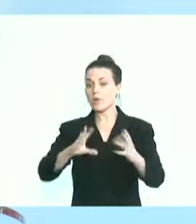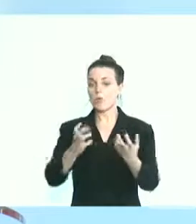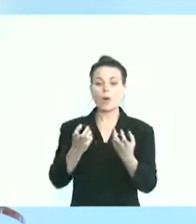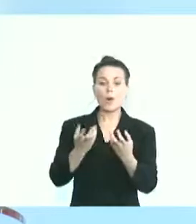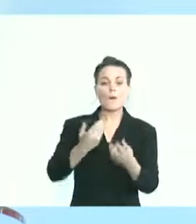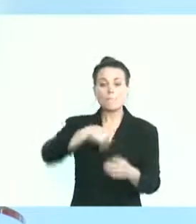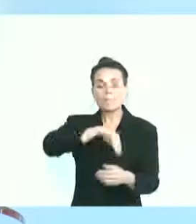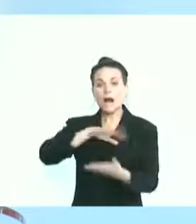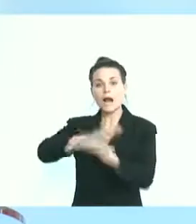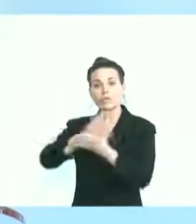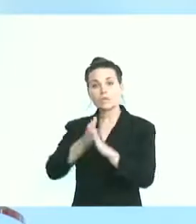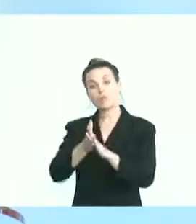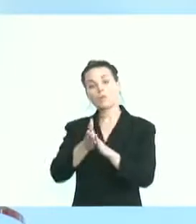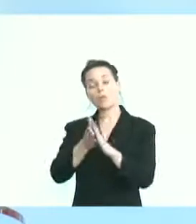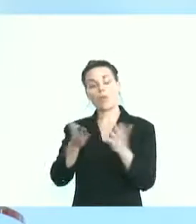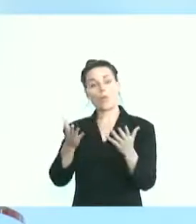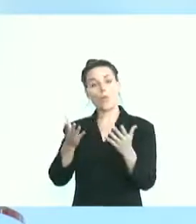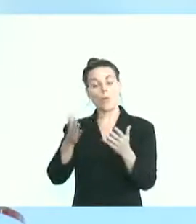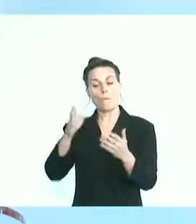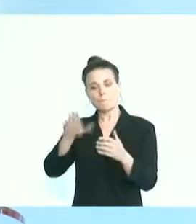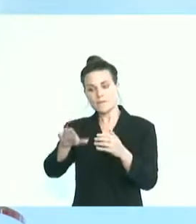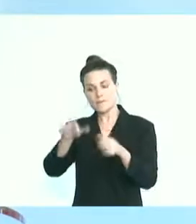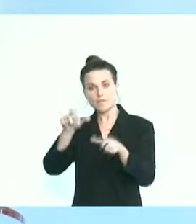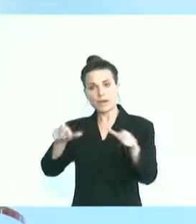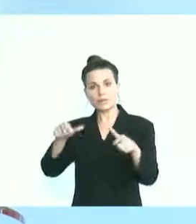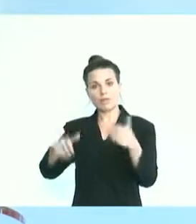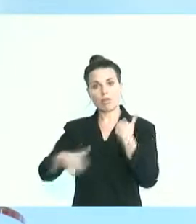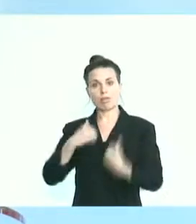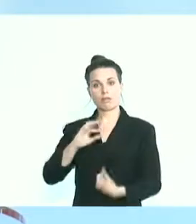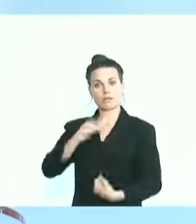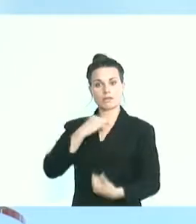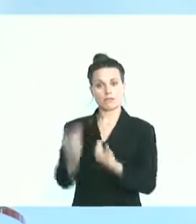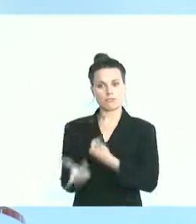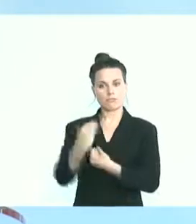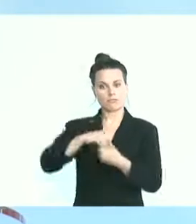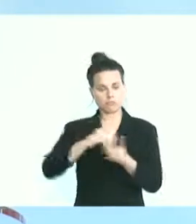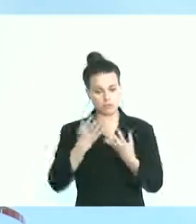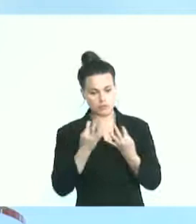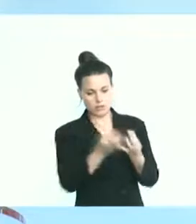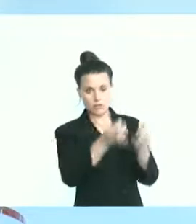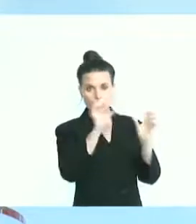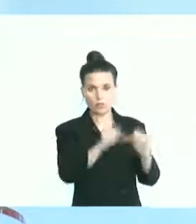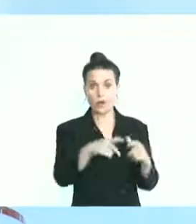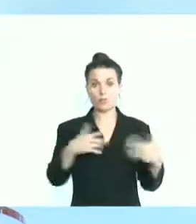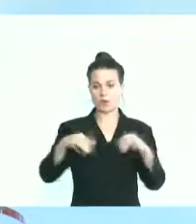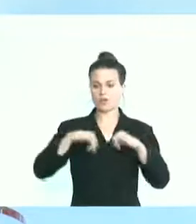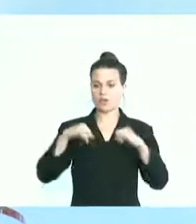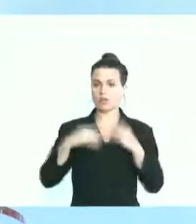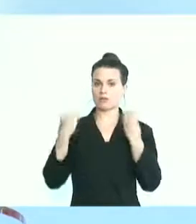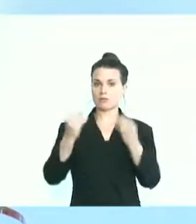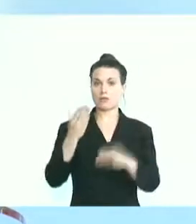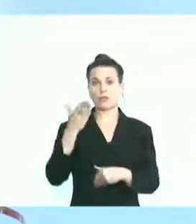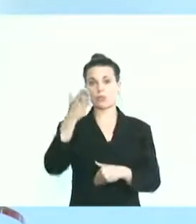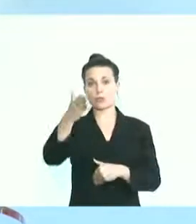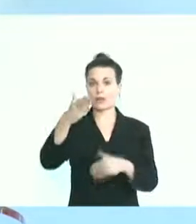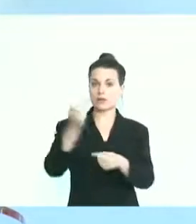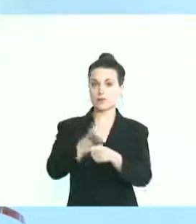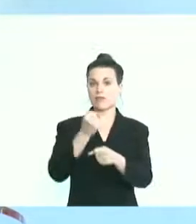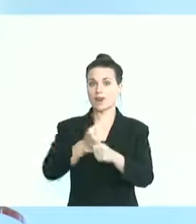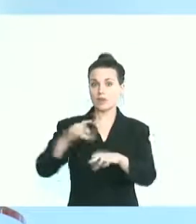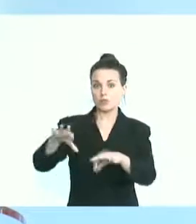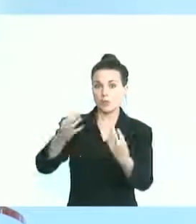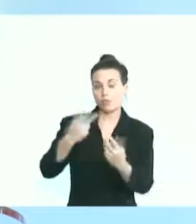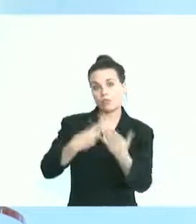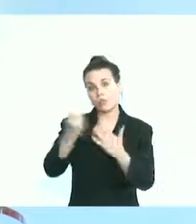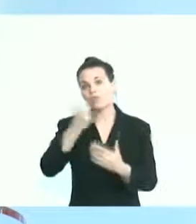situation de handicap. C'est un vrai plus pour les jeunes et leur insertion future dans l'emploi. C'est une mission porteuse de sens qui fait rayonner